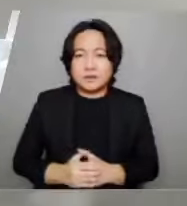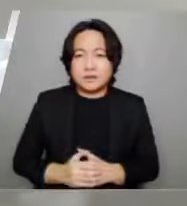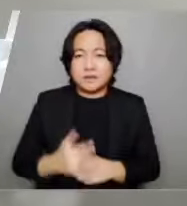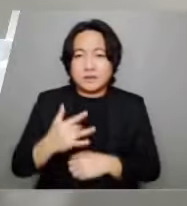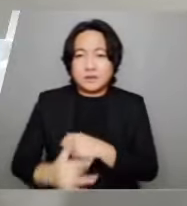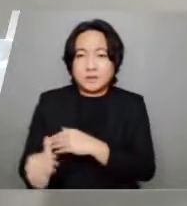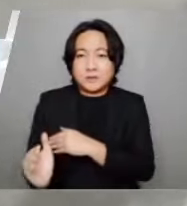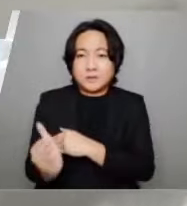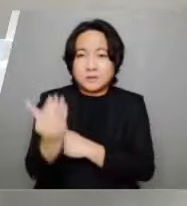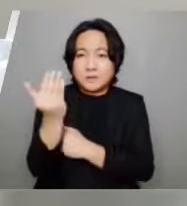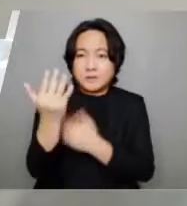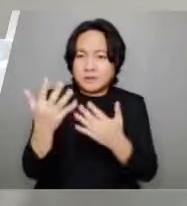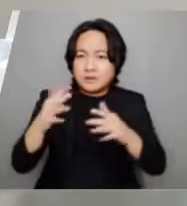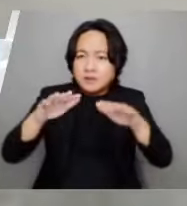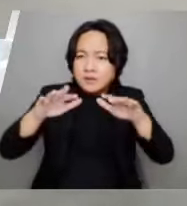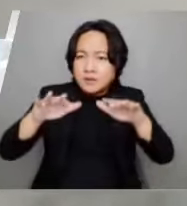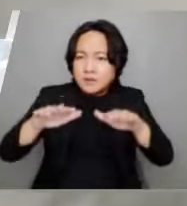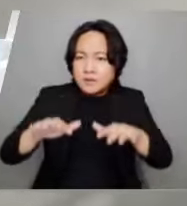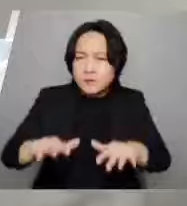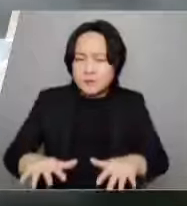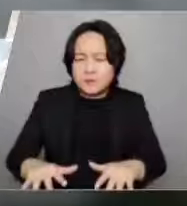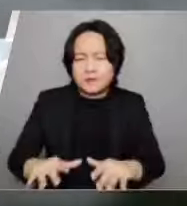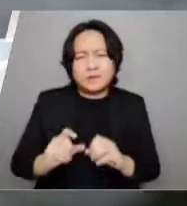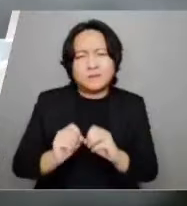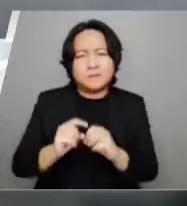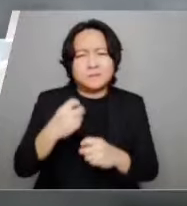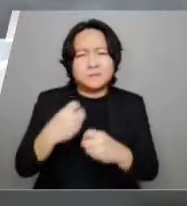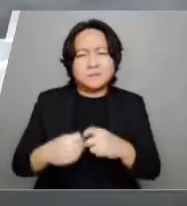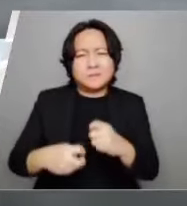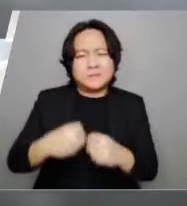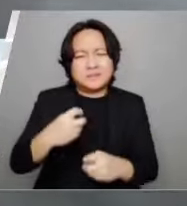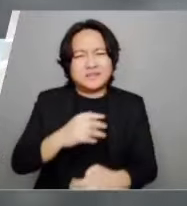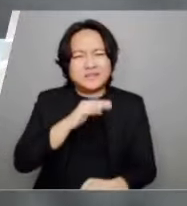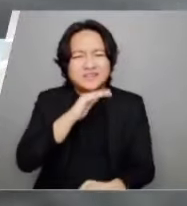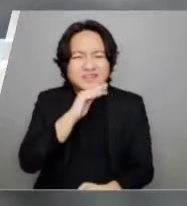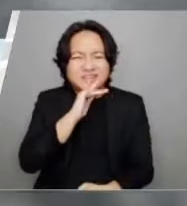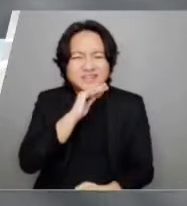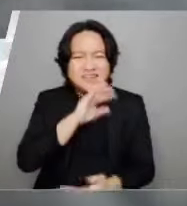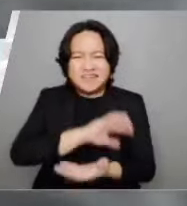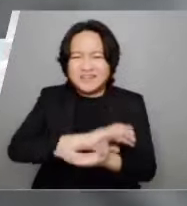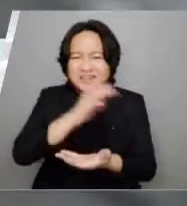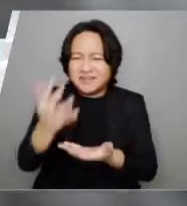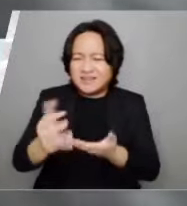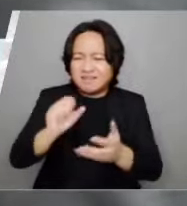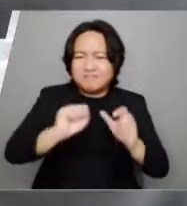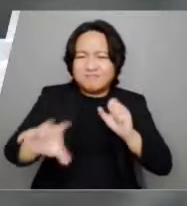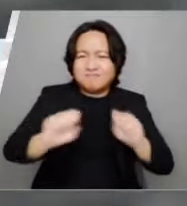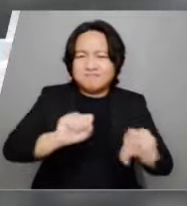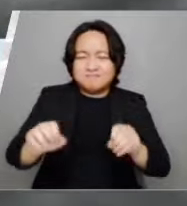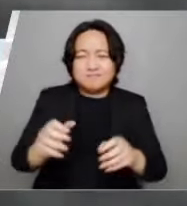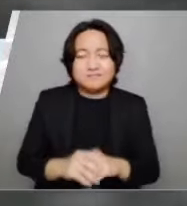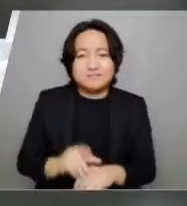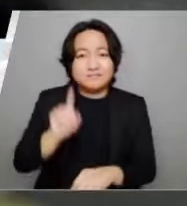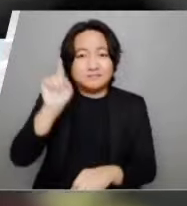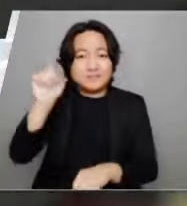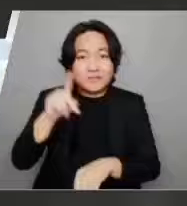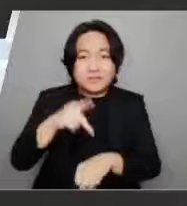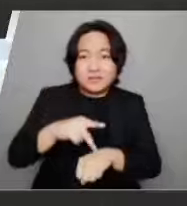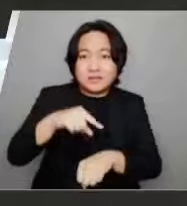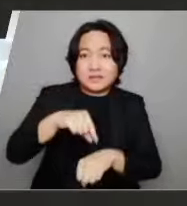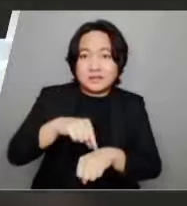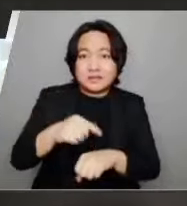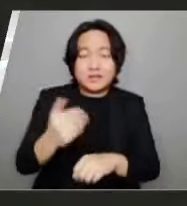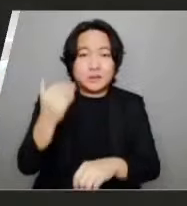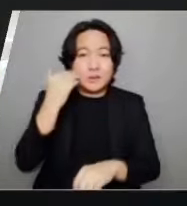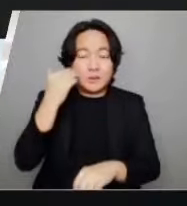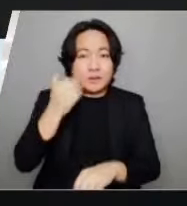Avenue, nahakot naman ang sangkatutak na basura. Sa Paranaque, napalusong din ang mga commuter kagabi dahil sa baha malapit